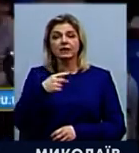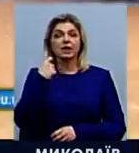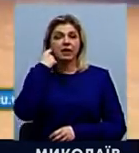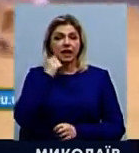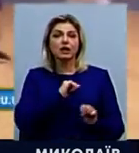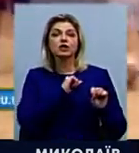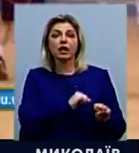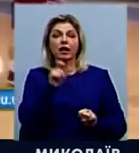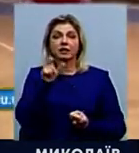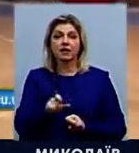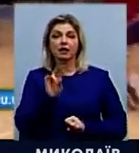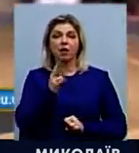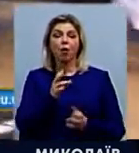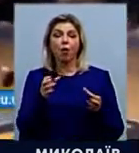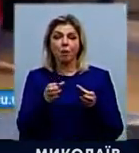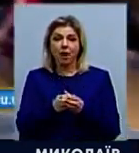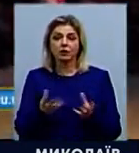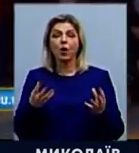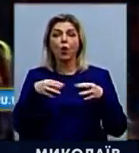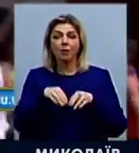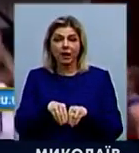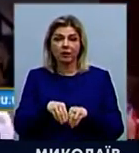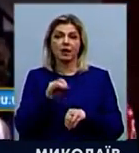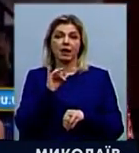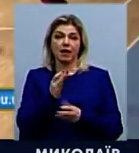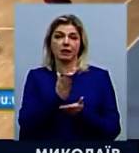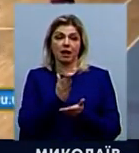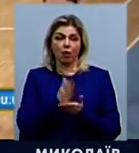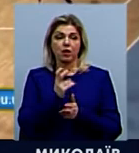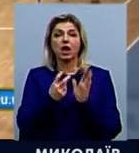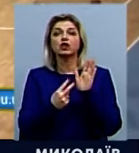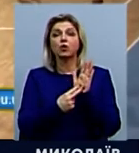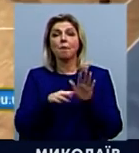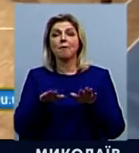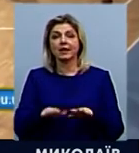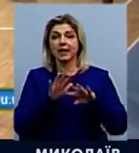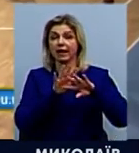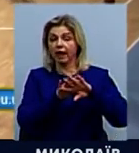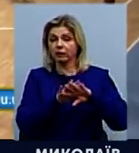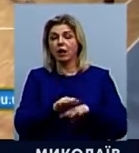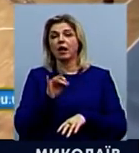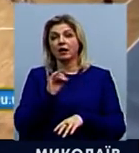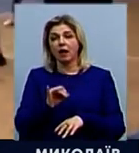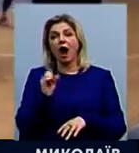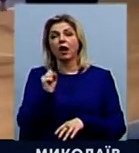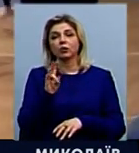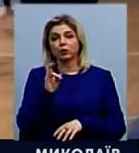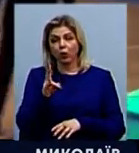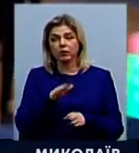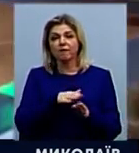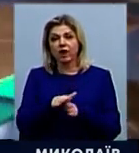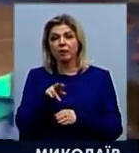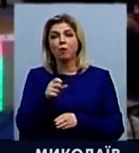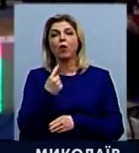захисника миколаївської команди об'єднали в один епізод і розташували на 7-му місці в рейтингу. Обидва китки згори Антон виконав у одній грі